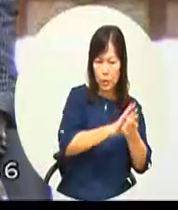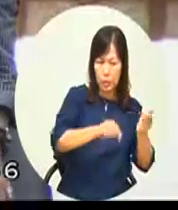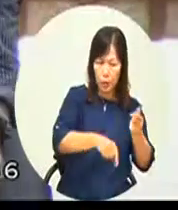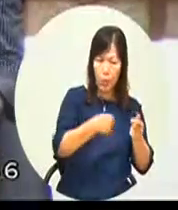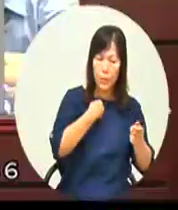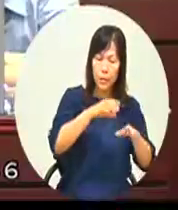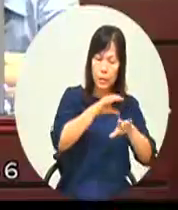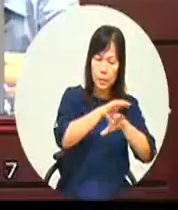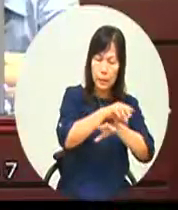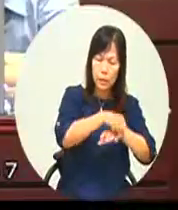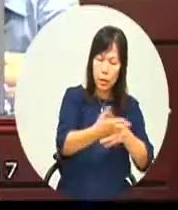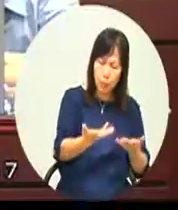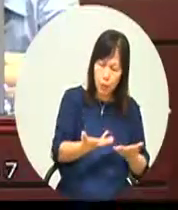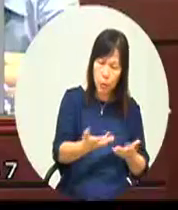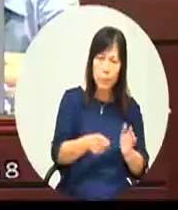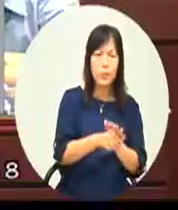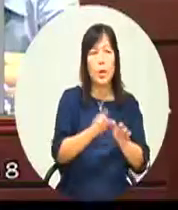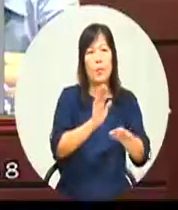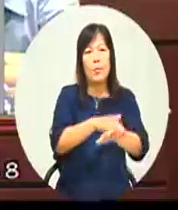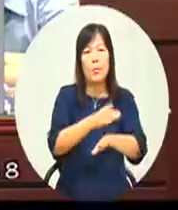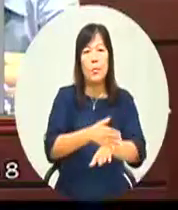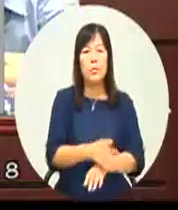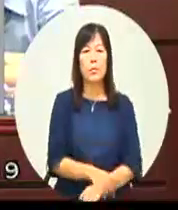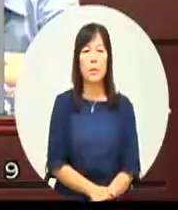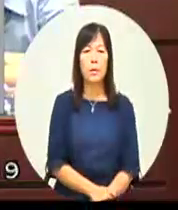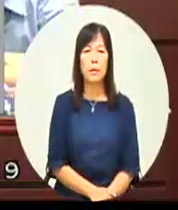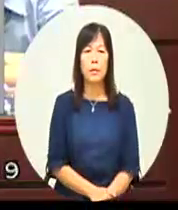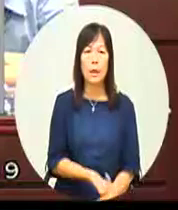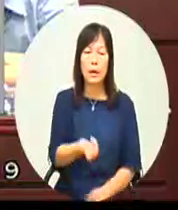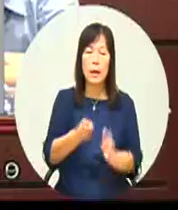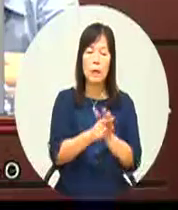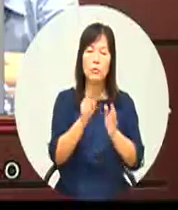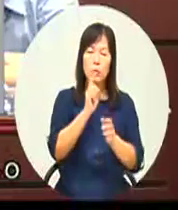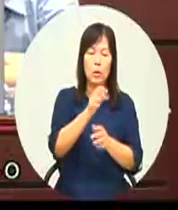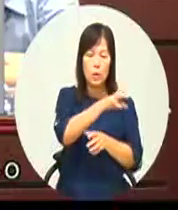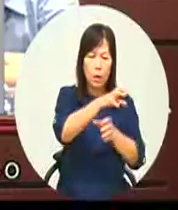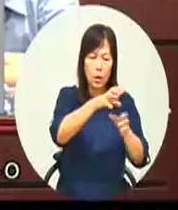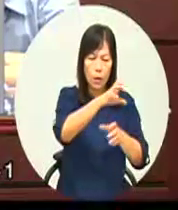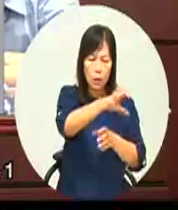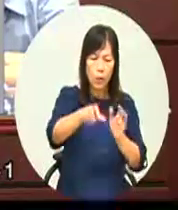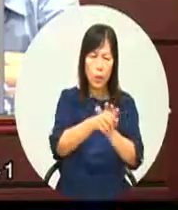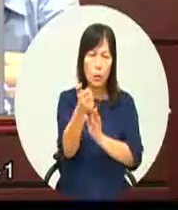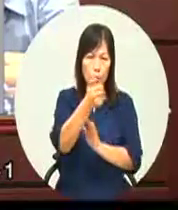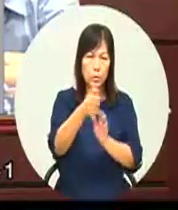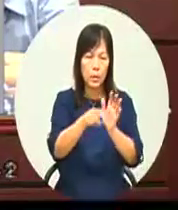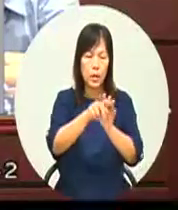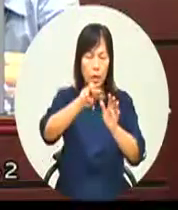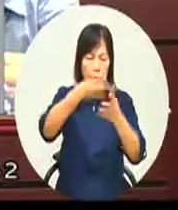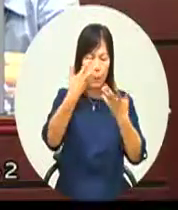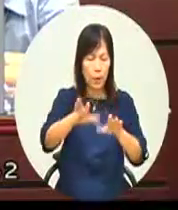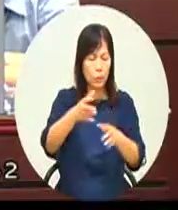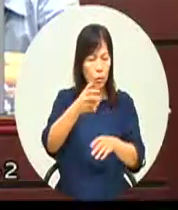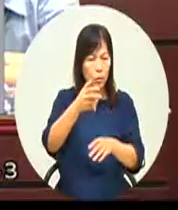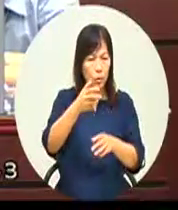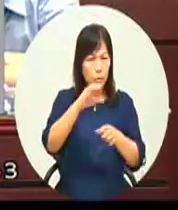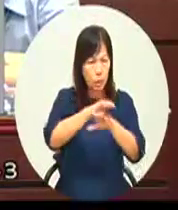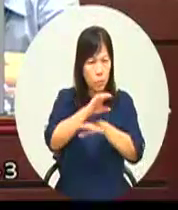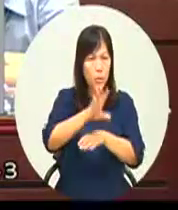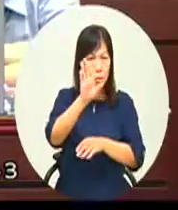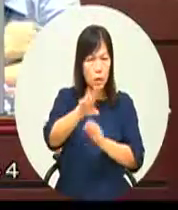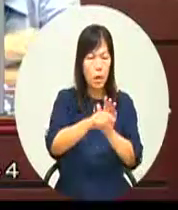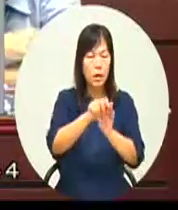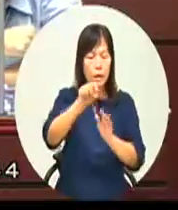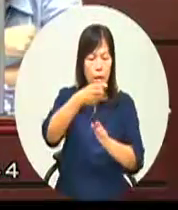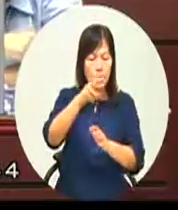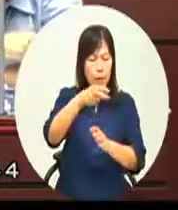应该是不会啦，哈，刚才我说过的，他目前50站250台车，那当然，这